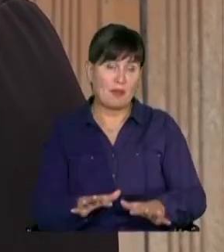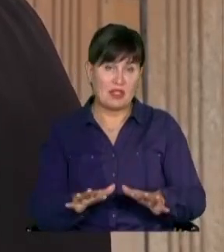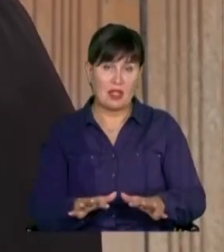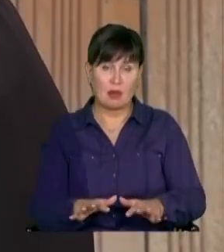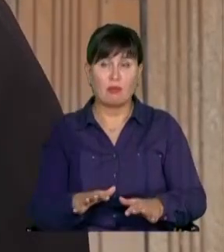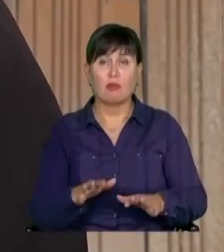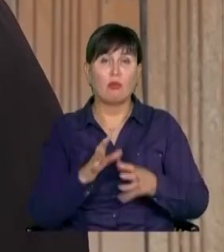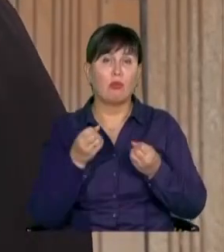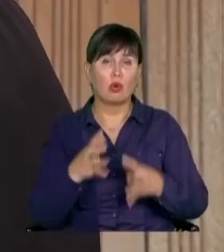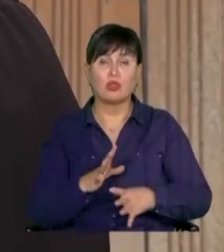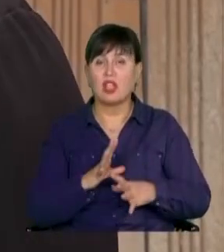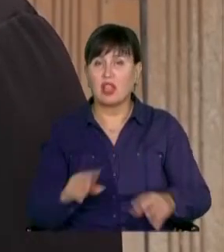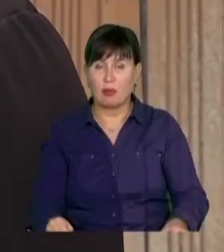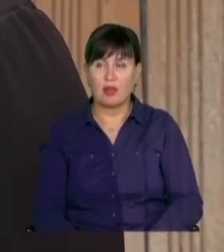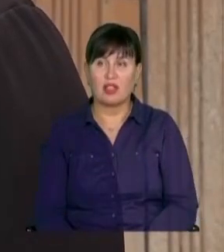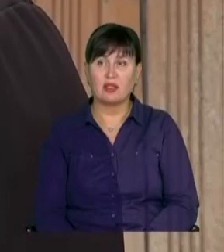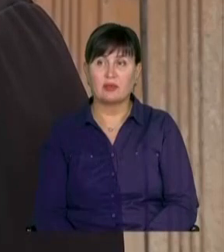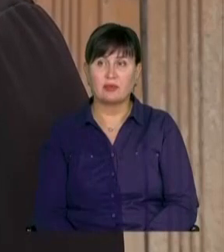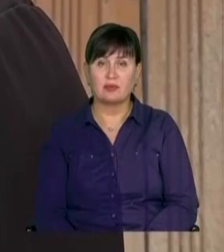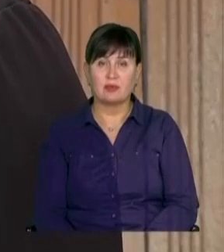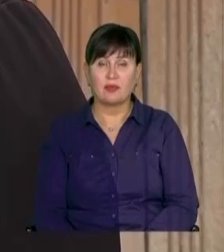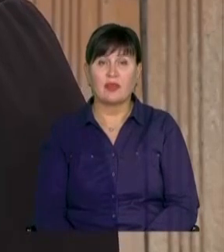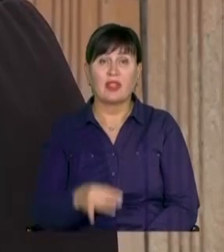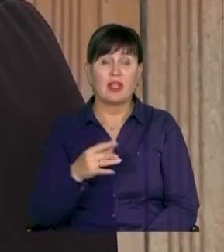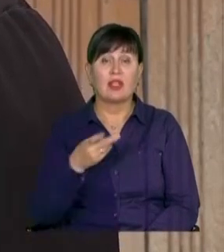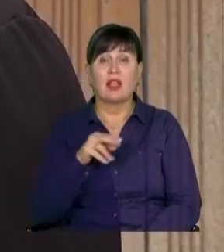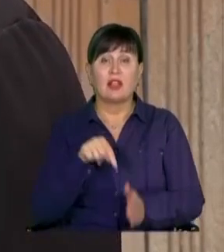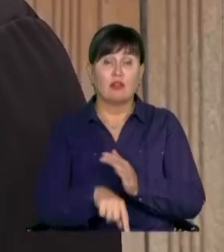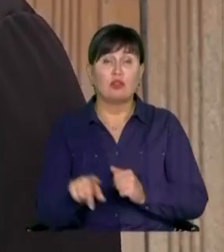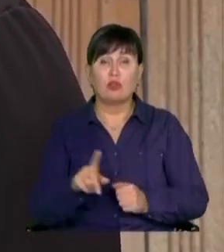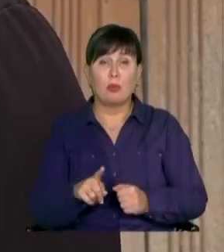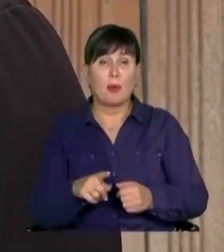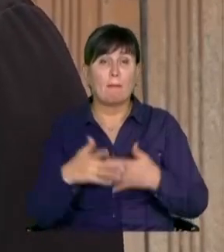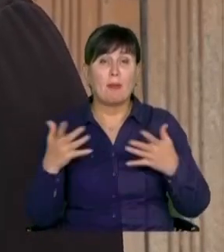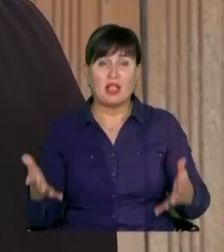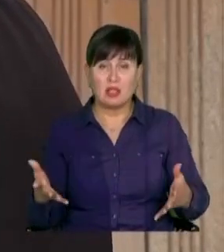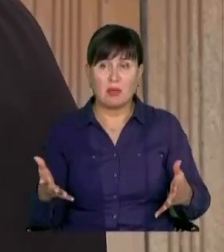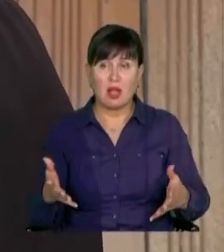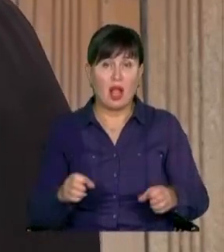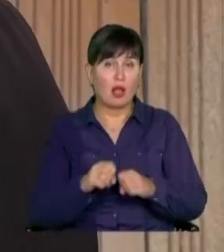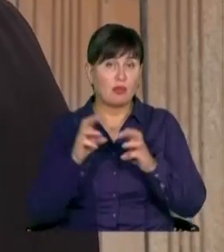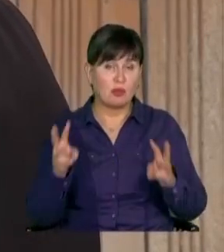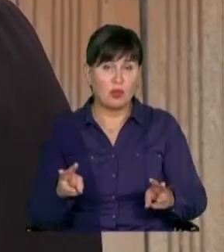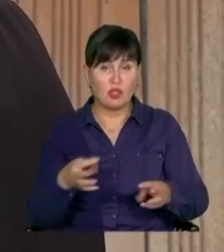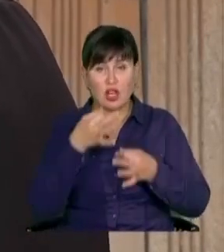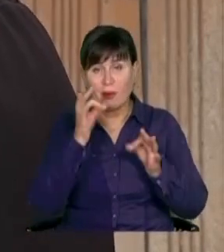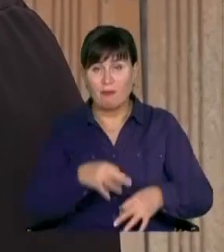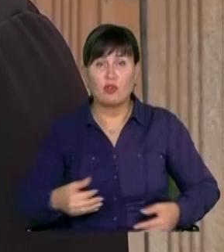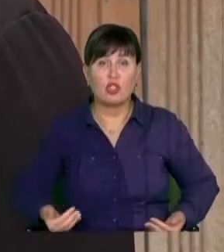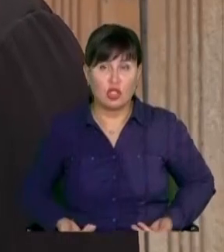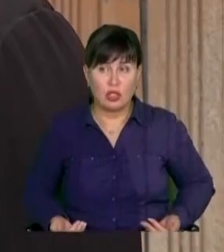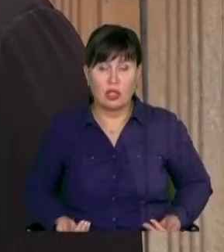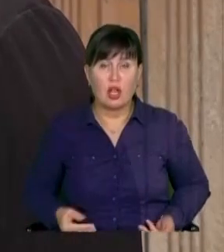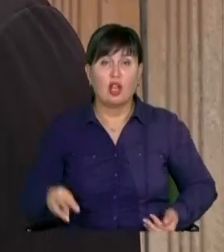их просто не было даже. И для того, чтобы максимально обеспечить комфорт жителей,